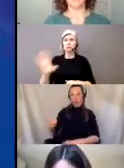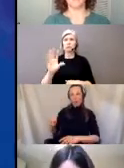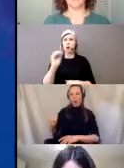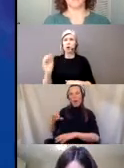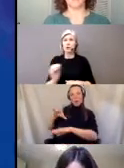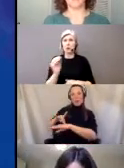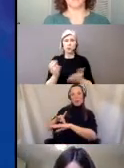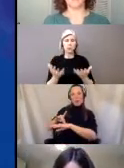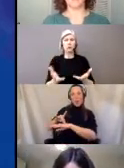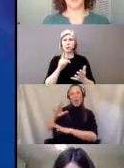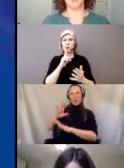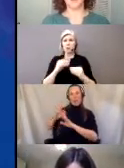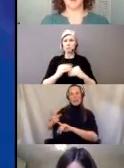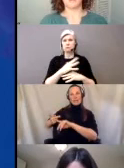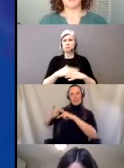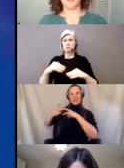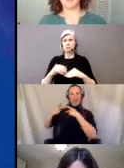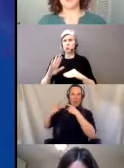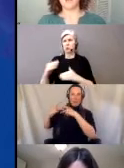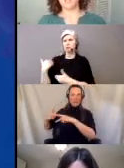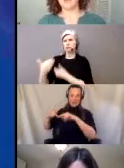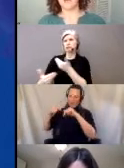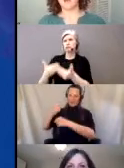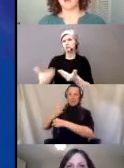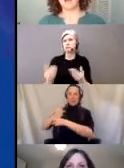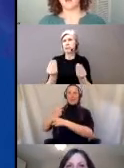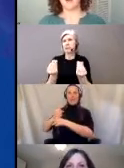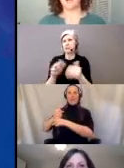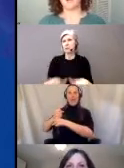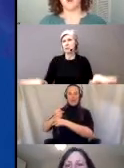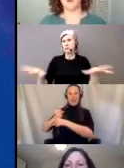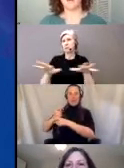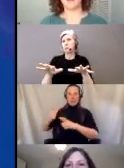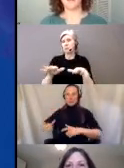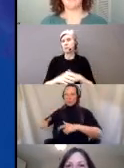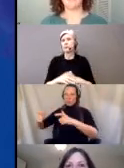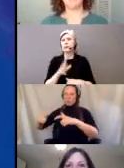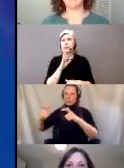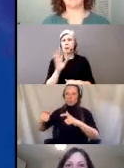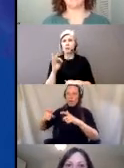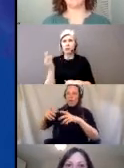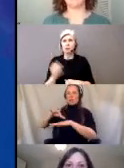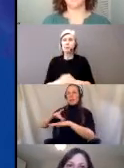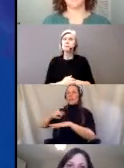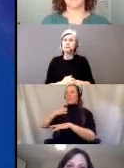nous travaillons et sur les terres traditionnelles du peuple algonquin. À travers la